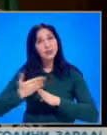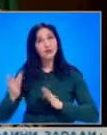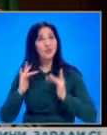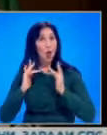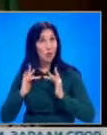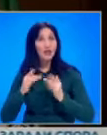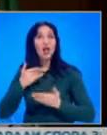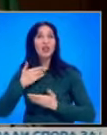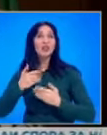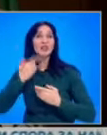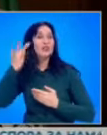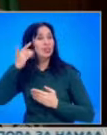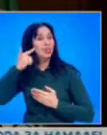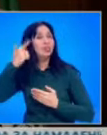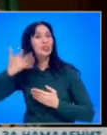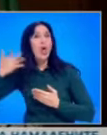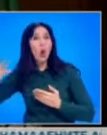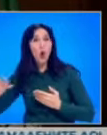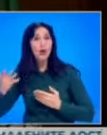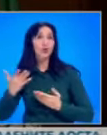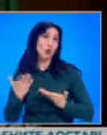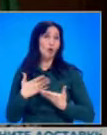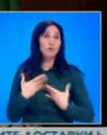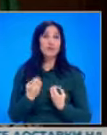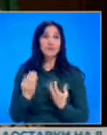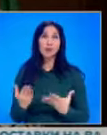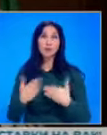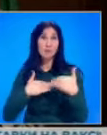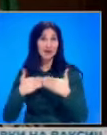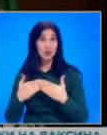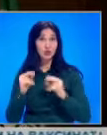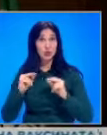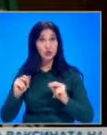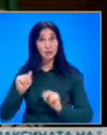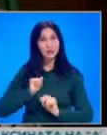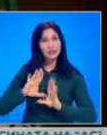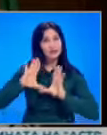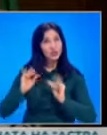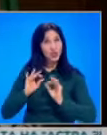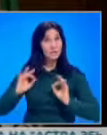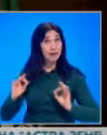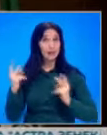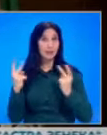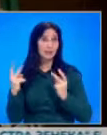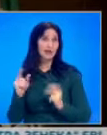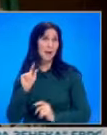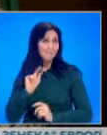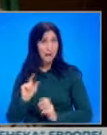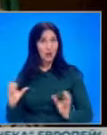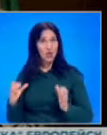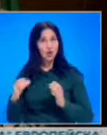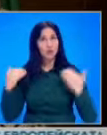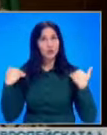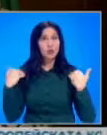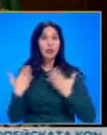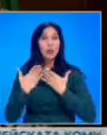онлайн теоретичното обучение, а когато има възможност, практическо обучение при спазване на всички мерки, разбира се, малки групи, студенти